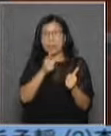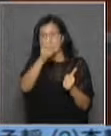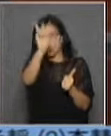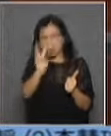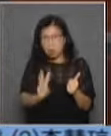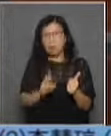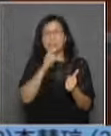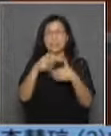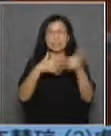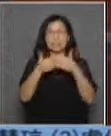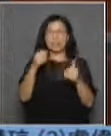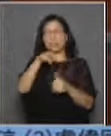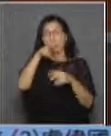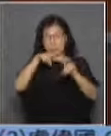查咯。